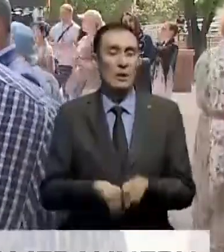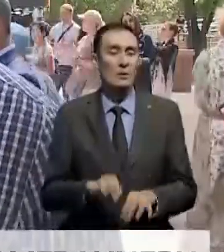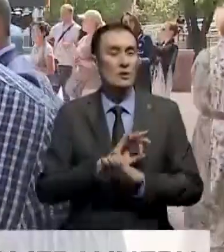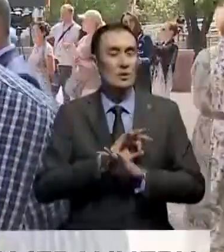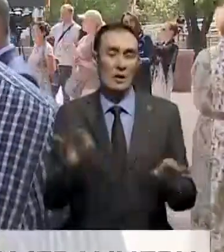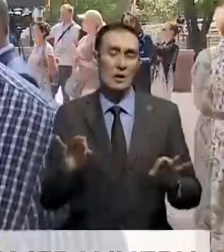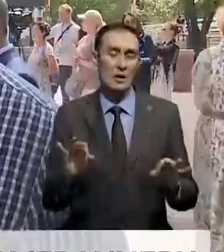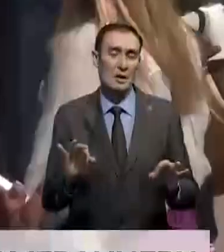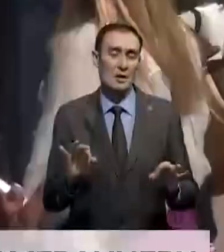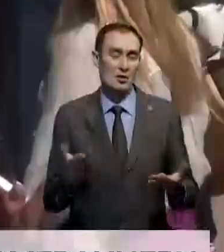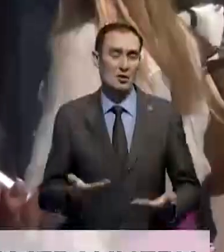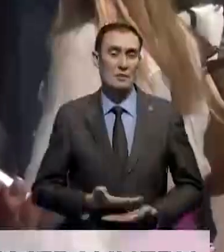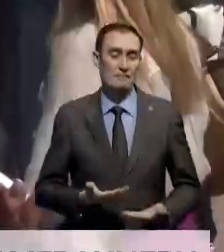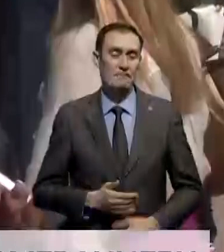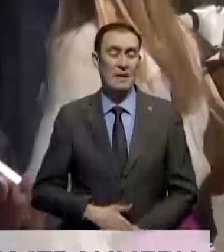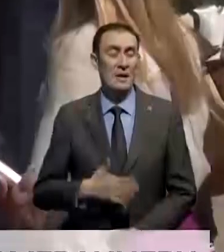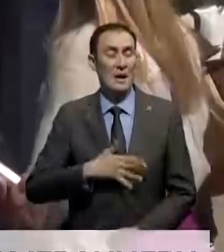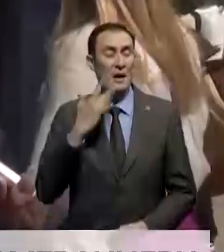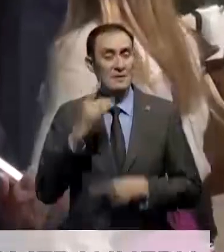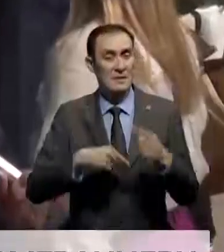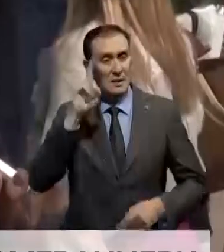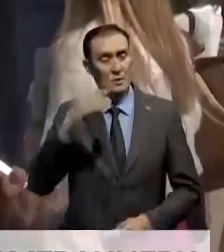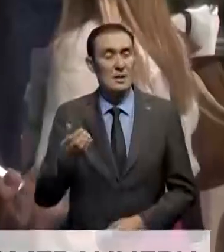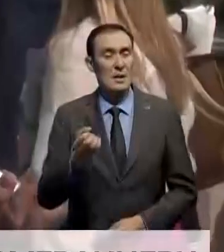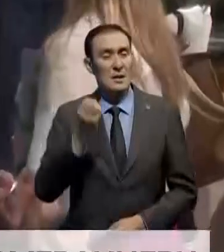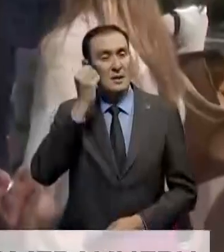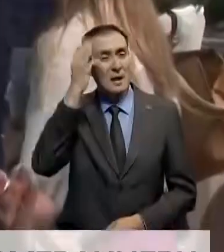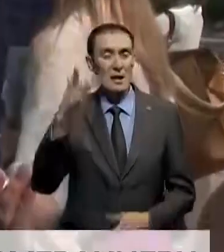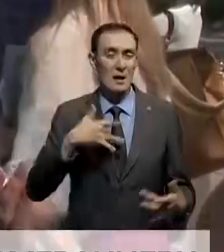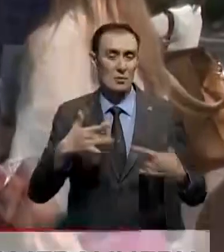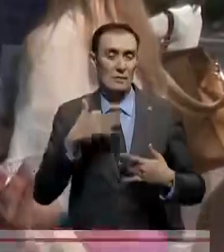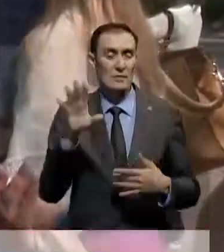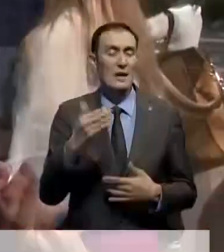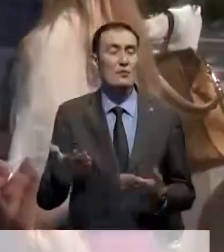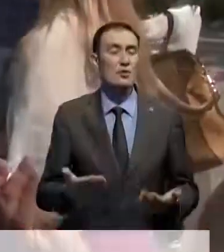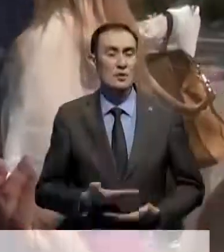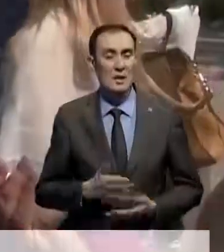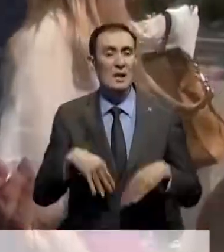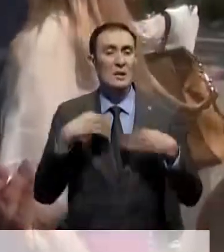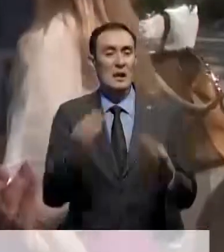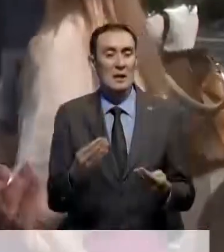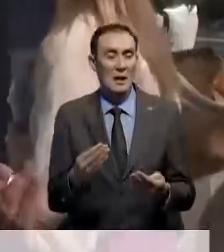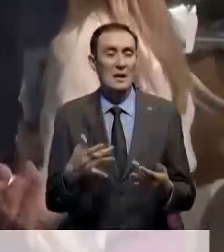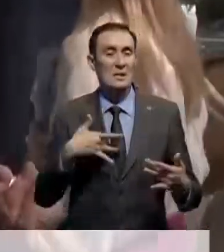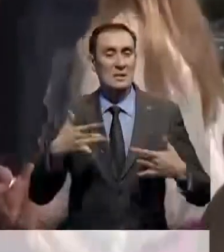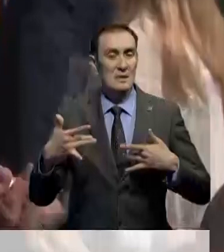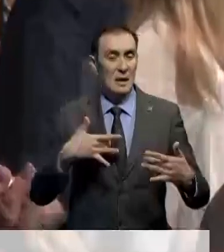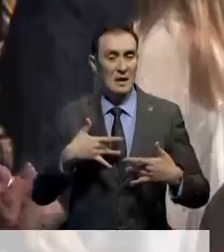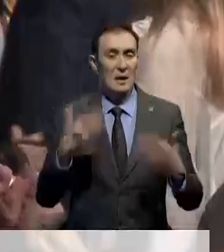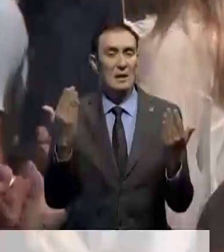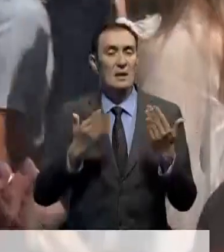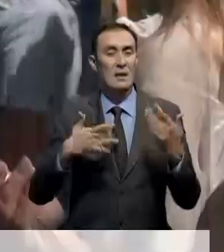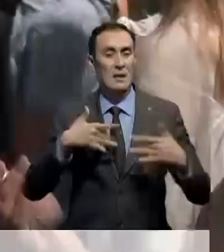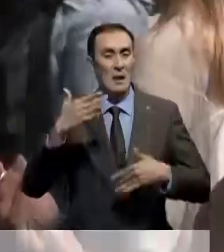так сочно и ярко жил. Я всегда знал, что он гениальный актер, вся жизнь его отдана сцене,